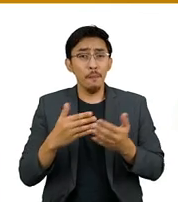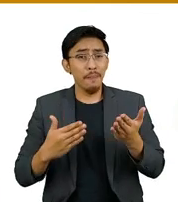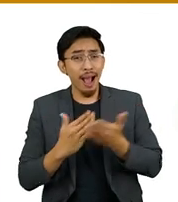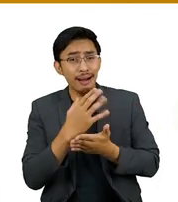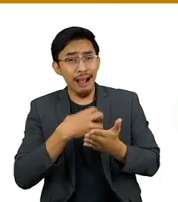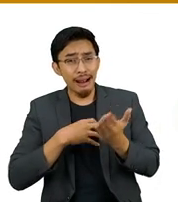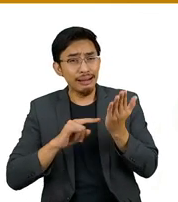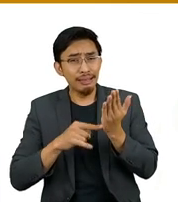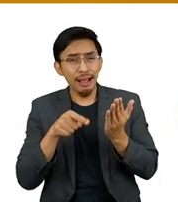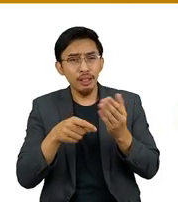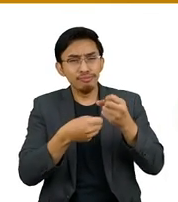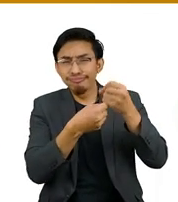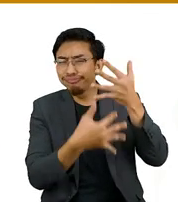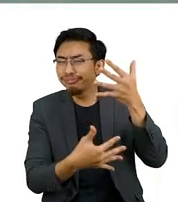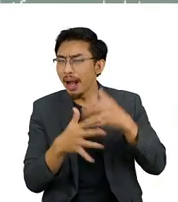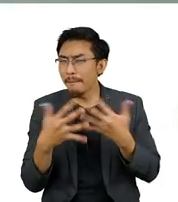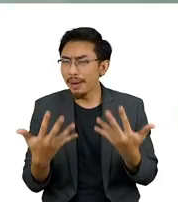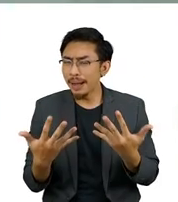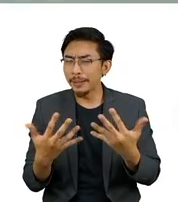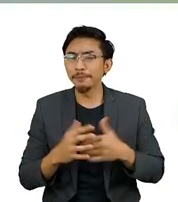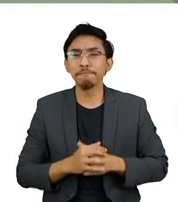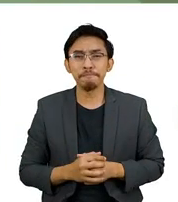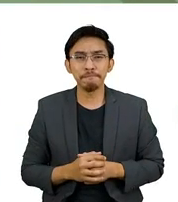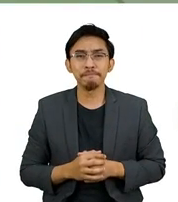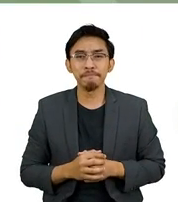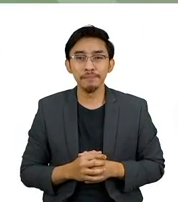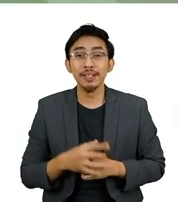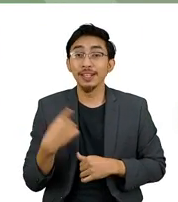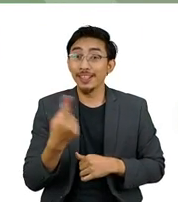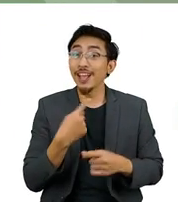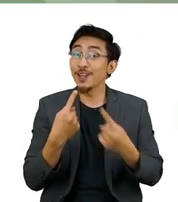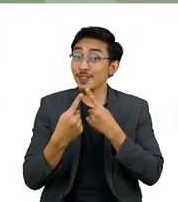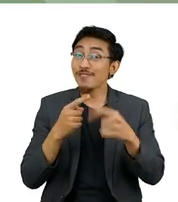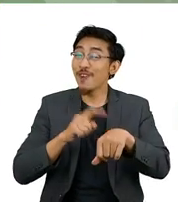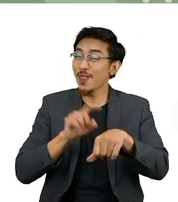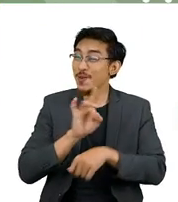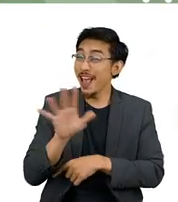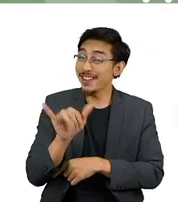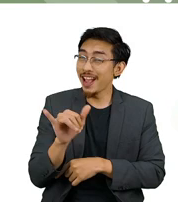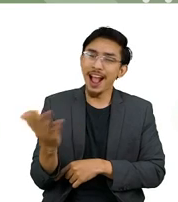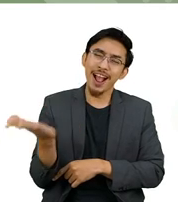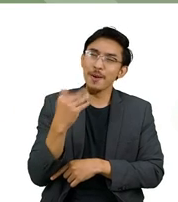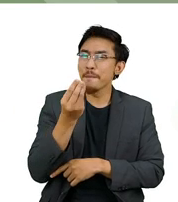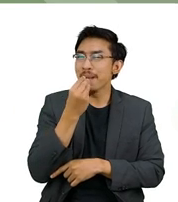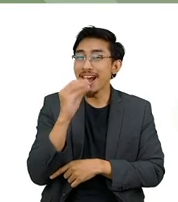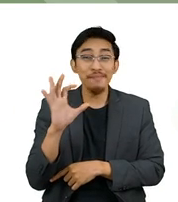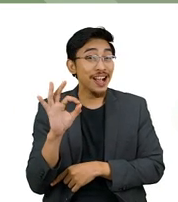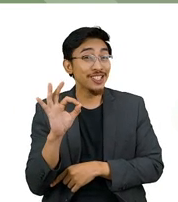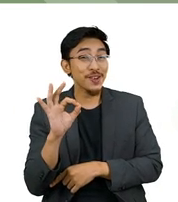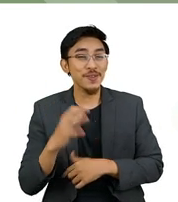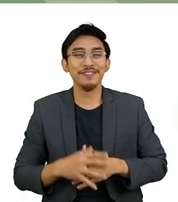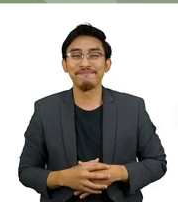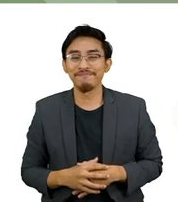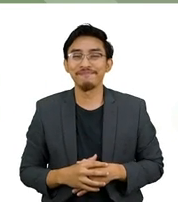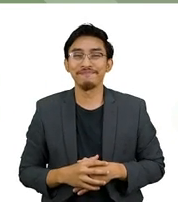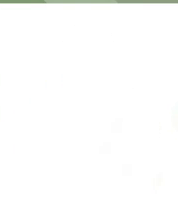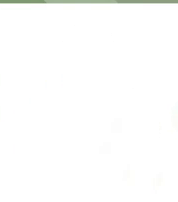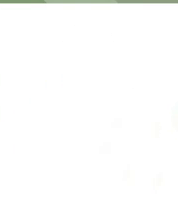ya yang termasuk pelanggaran Haki tahu itu kita diskusi yg lain waktu ya Sofia Makan bakso yuk